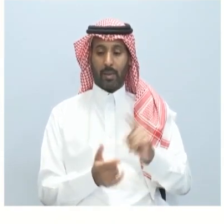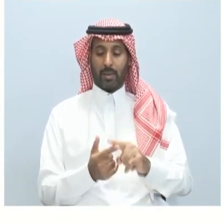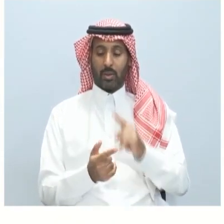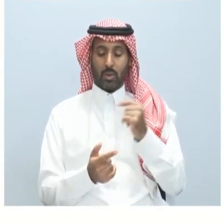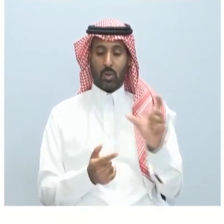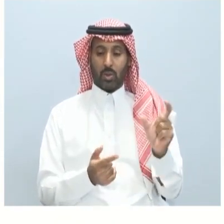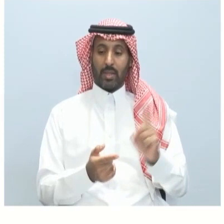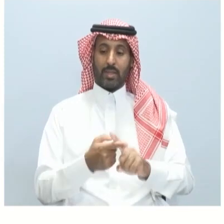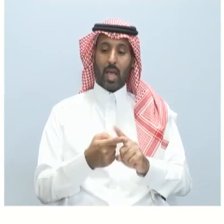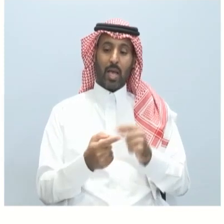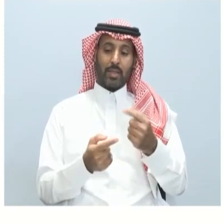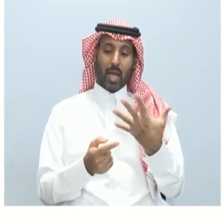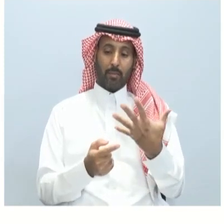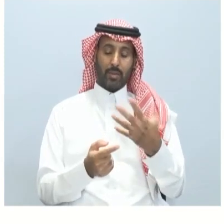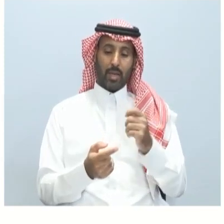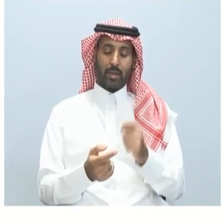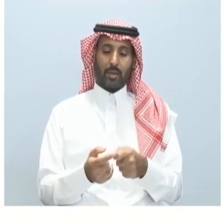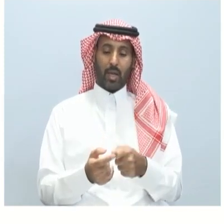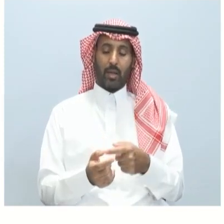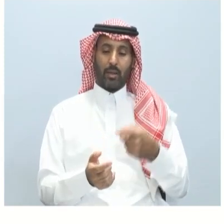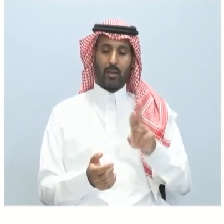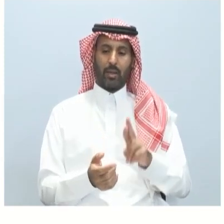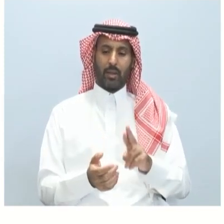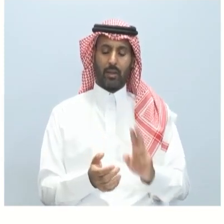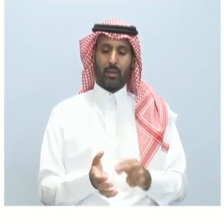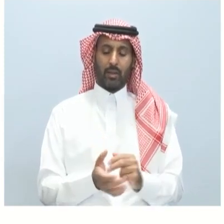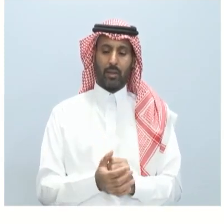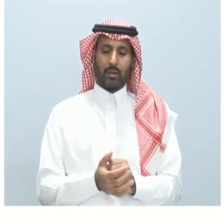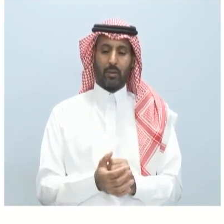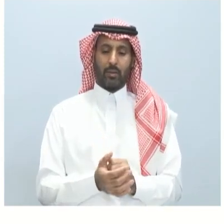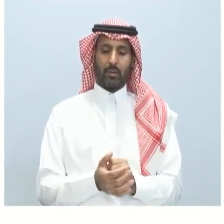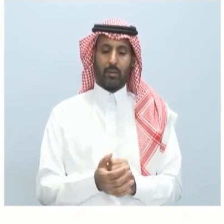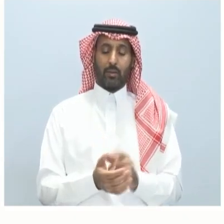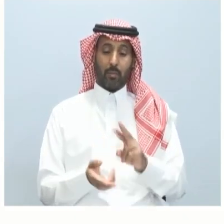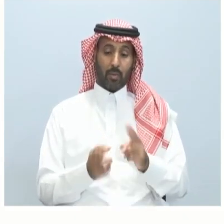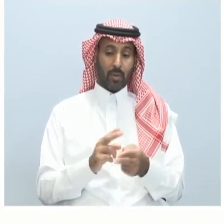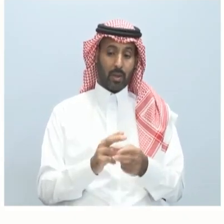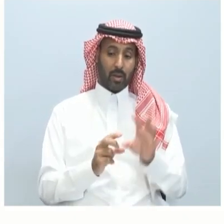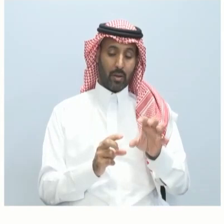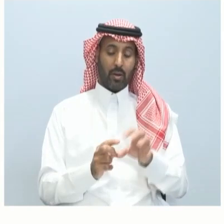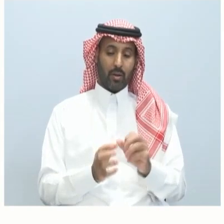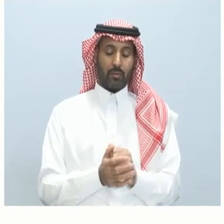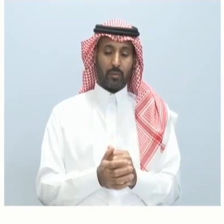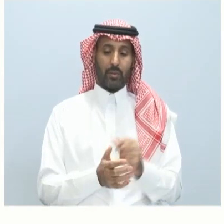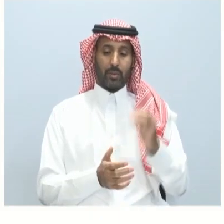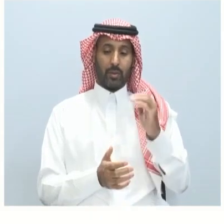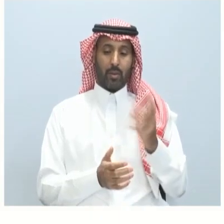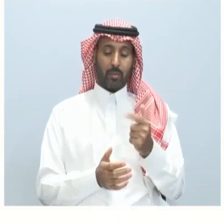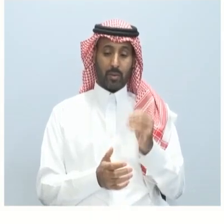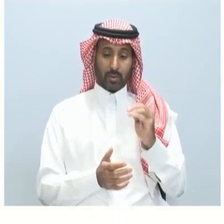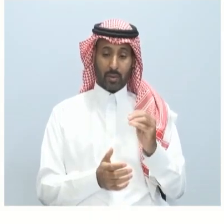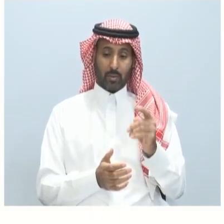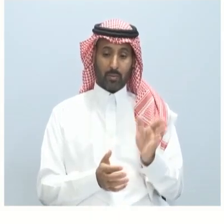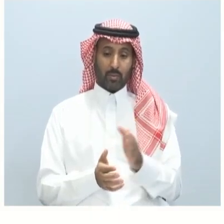ئ 5 ريالا اذا البديل الصحيح هو ماذا نعم البديل ج هي